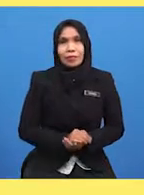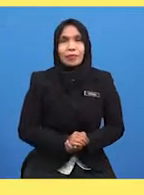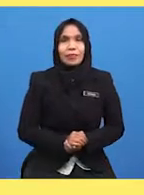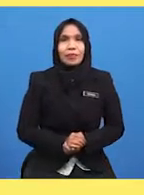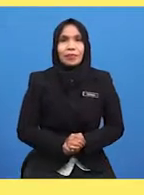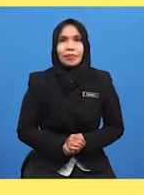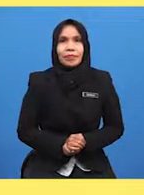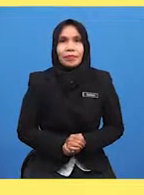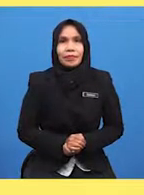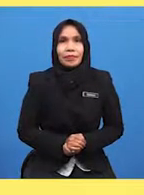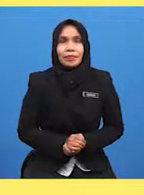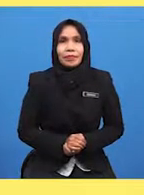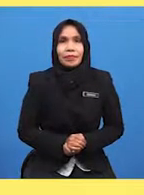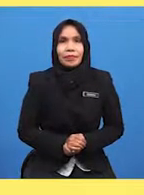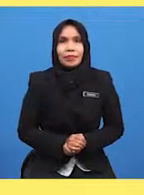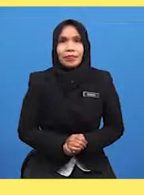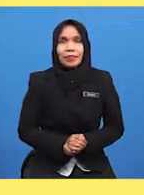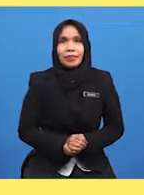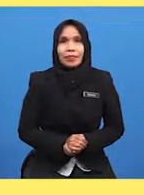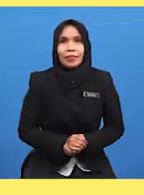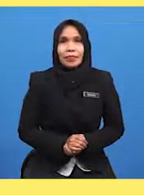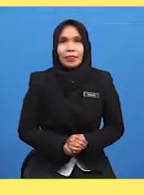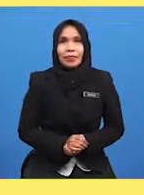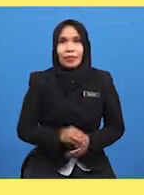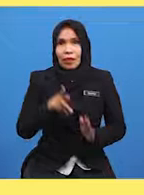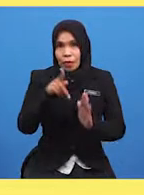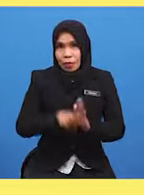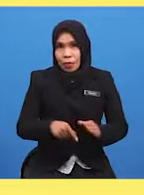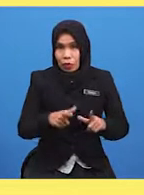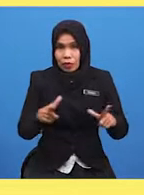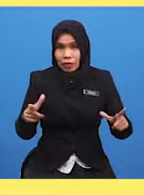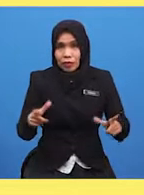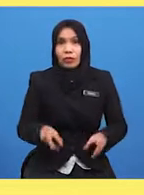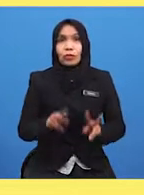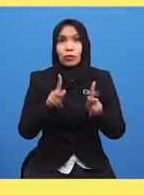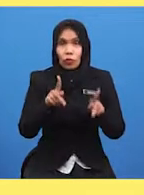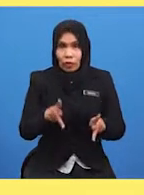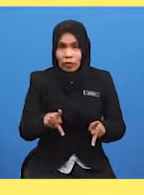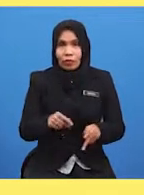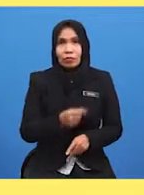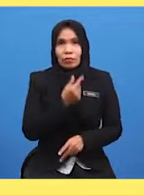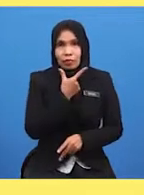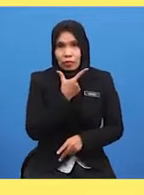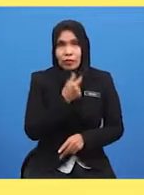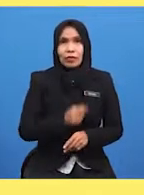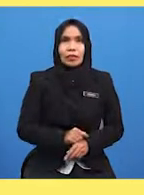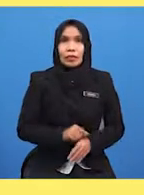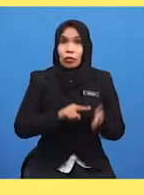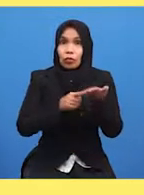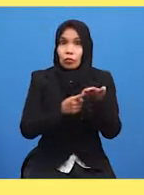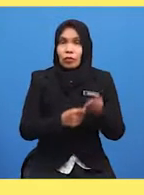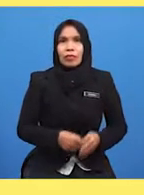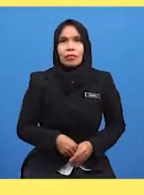sebagai British peluasan kuasa British bermula secara tidak langsung dengan pembentukkan